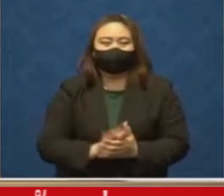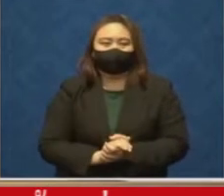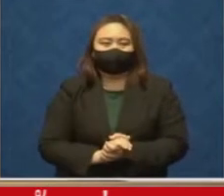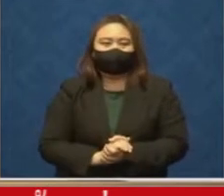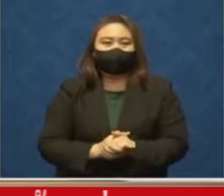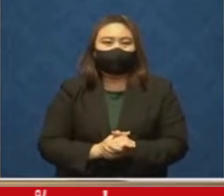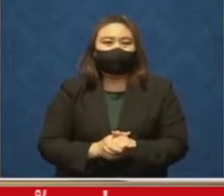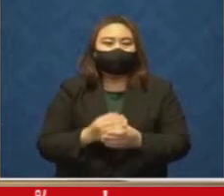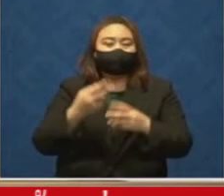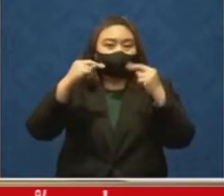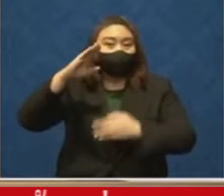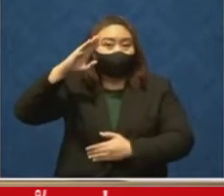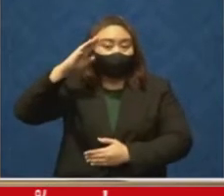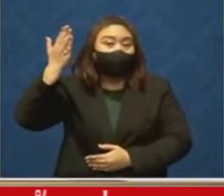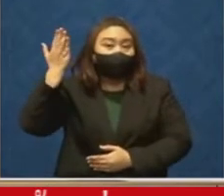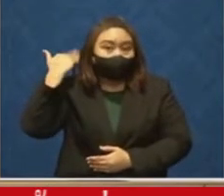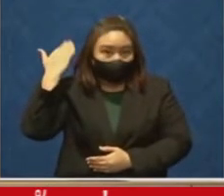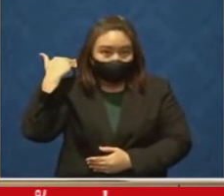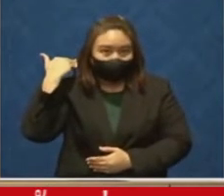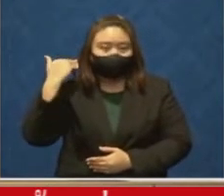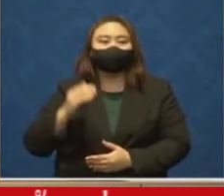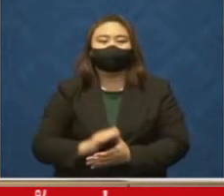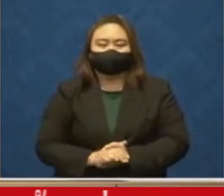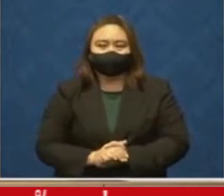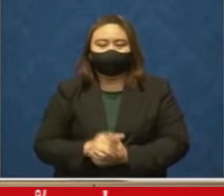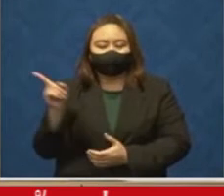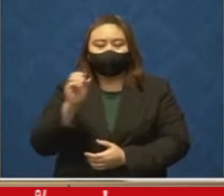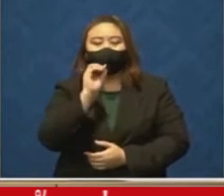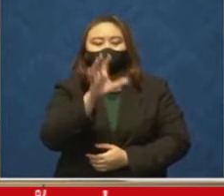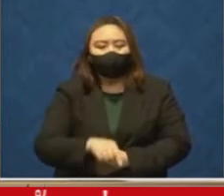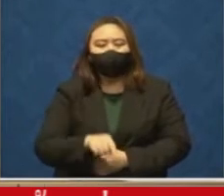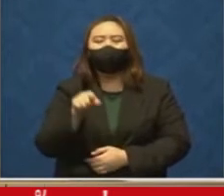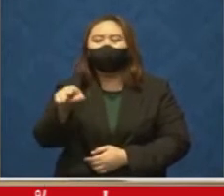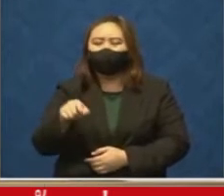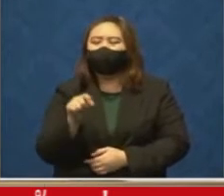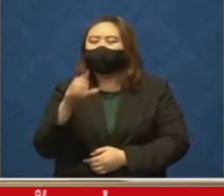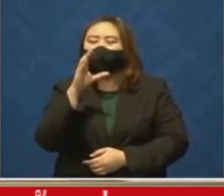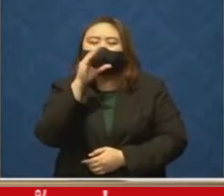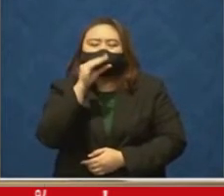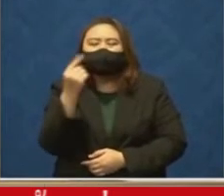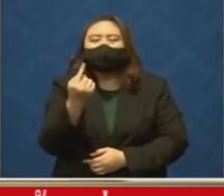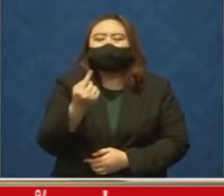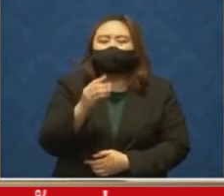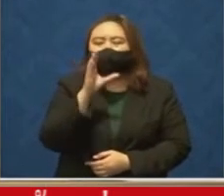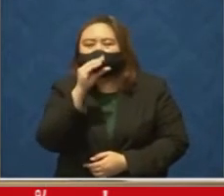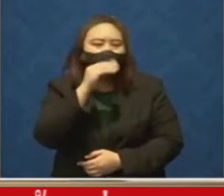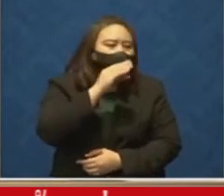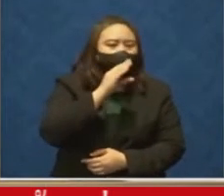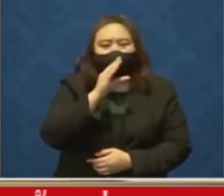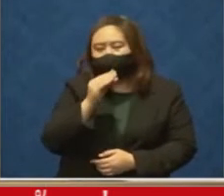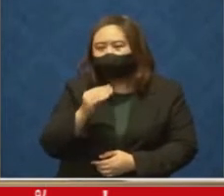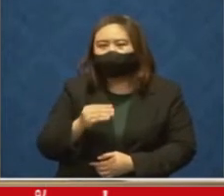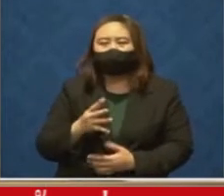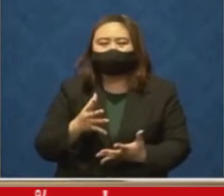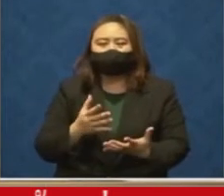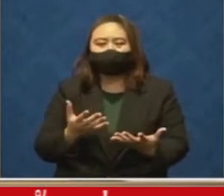ผลเอกประยุทธ์มู่วานเี่ยครับท่านก็ไปบอกว่า โอ้ยพวกคุณดีแต่พูด พวกคุ